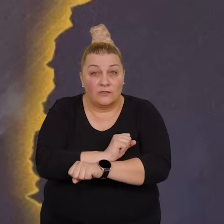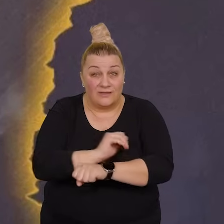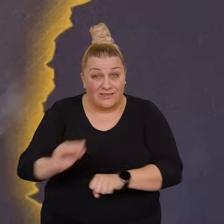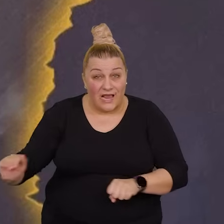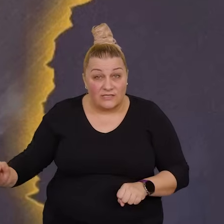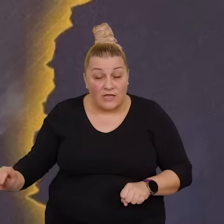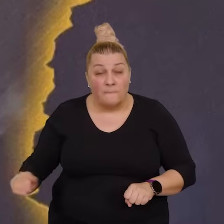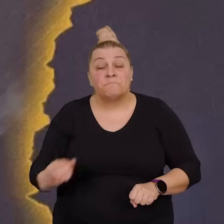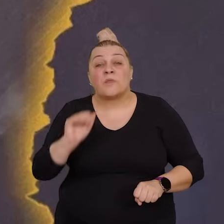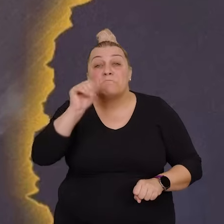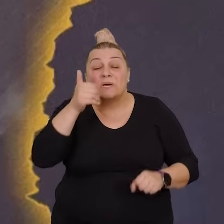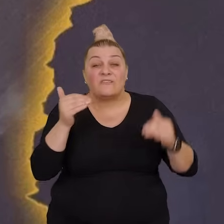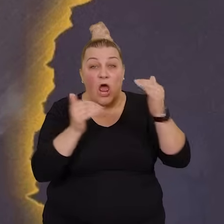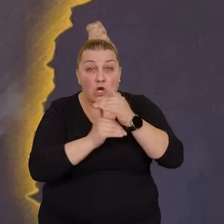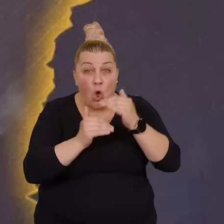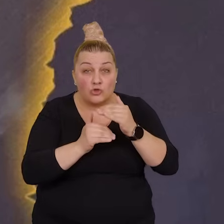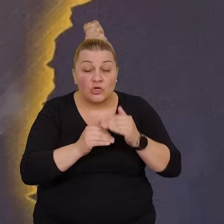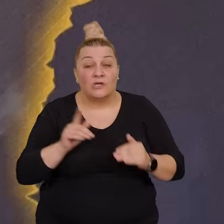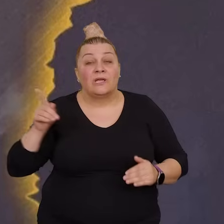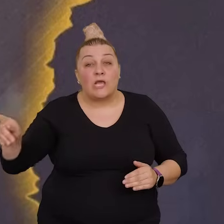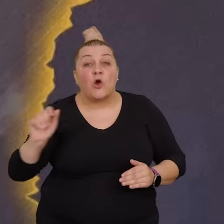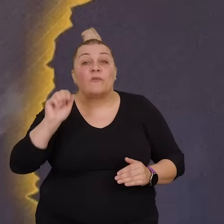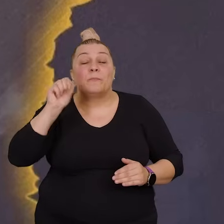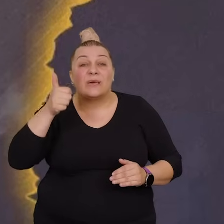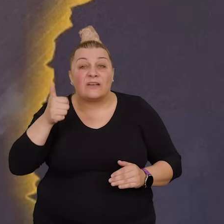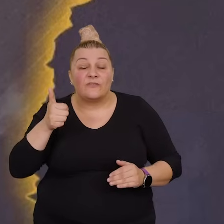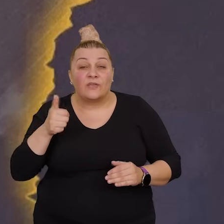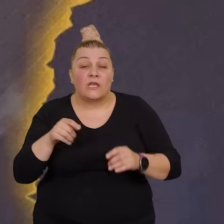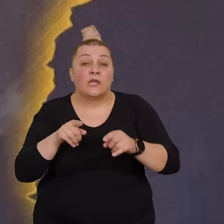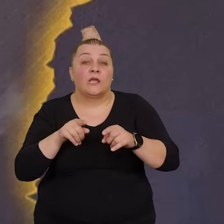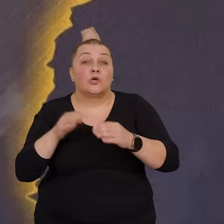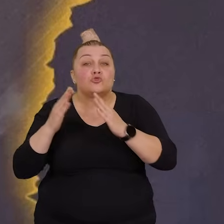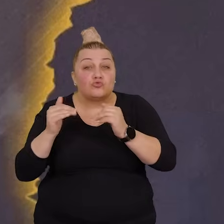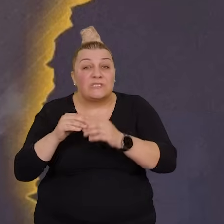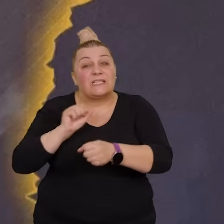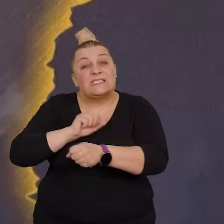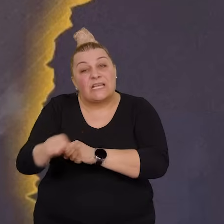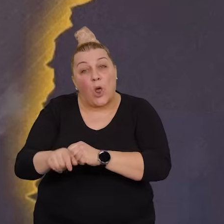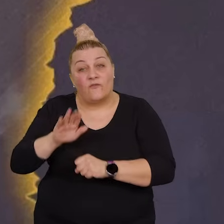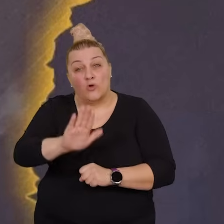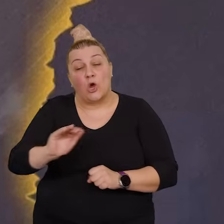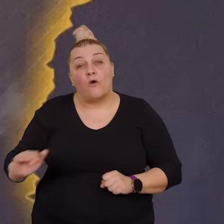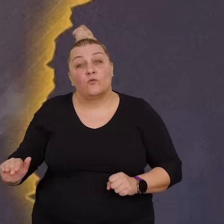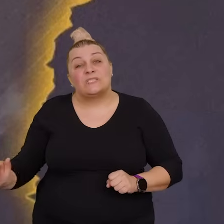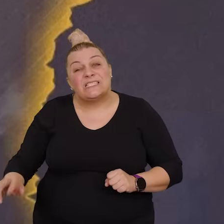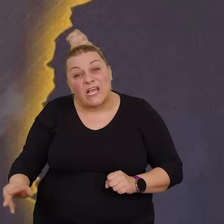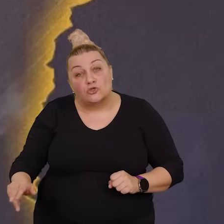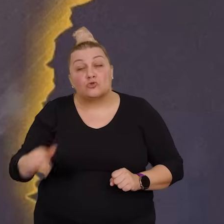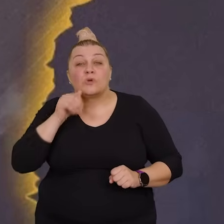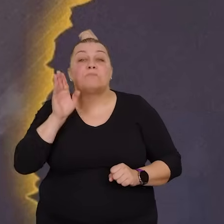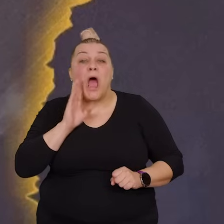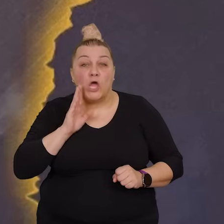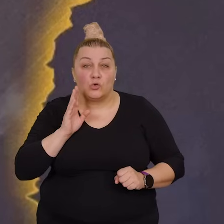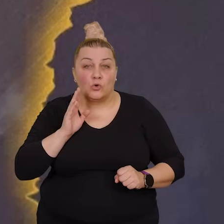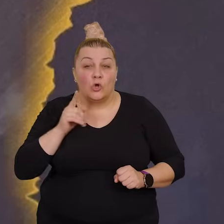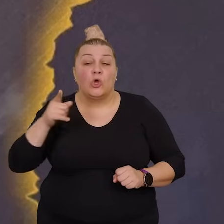kad su ih stavili za robove, njihov prvi susjed je silovao pred njim i pred ocem njegovu sestru i majku. E sad gledajte tu priču.